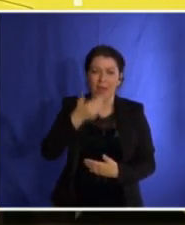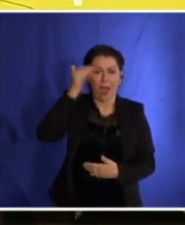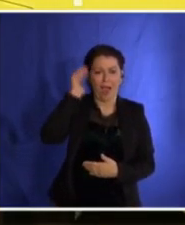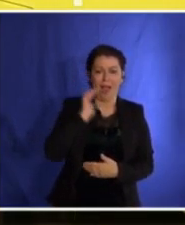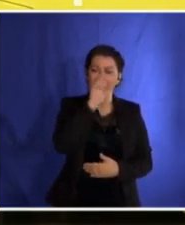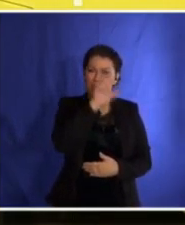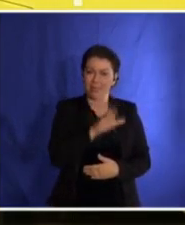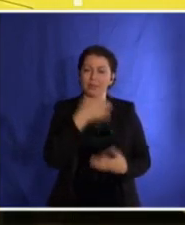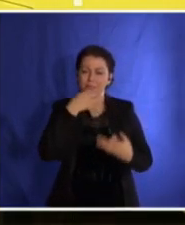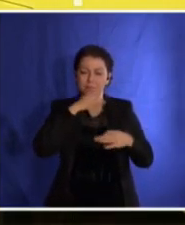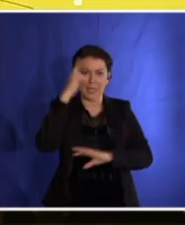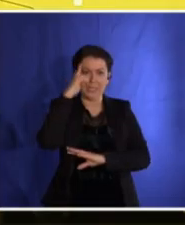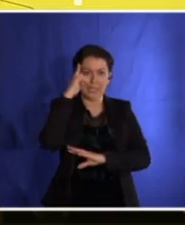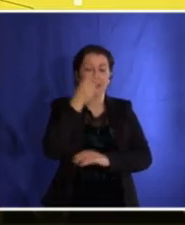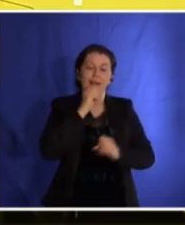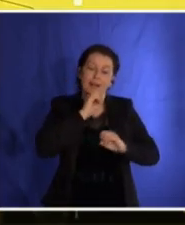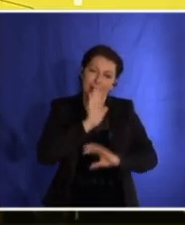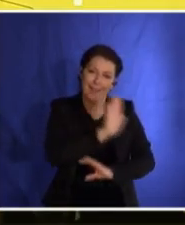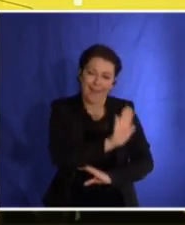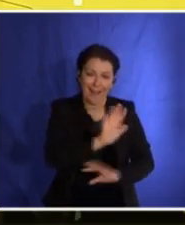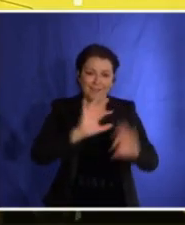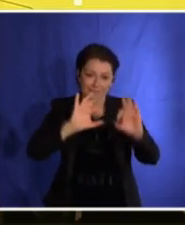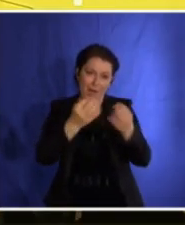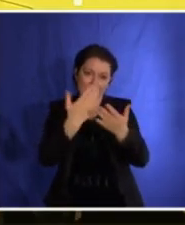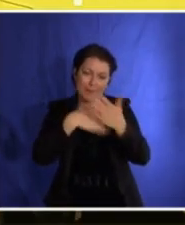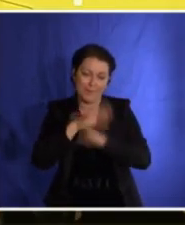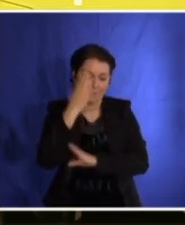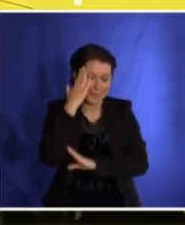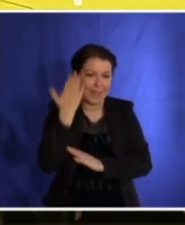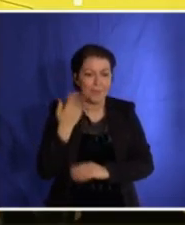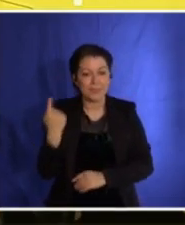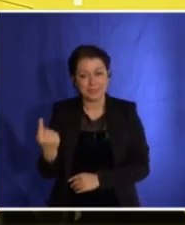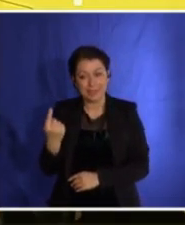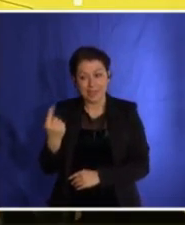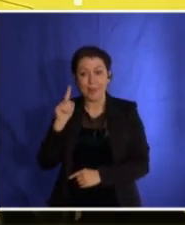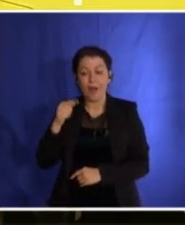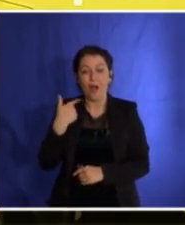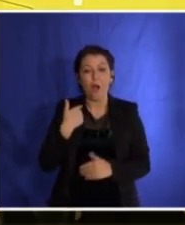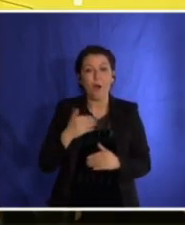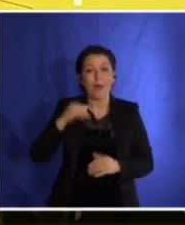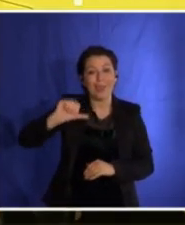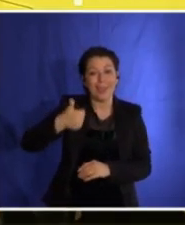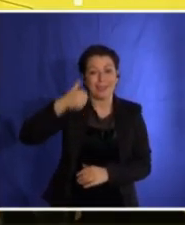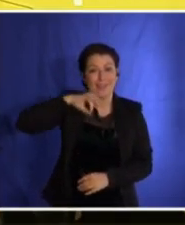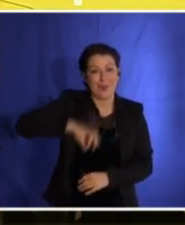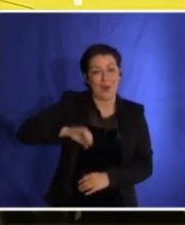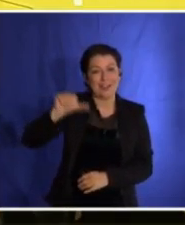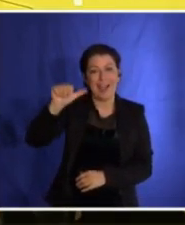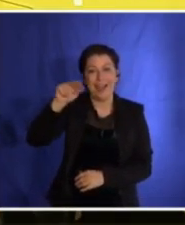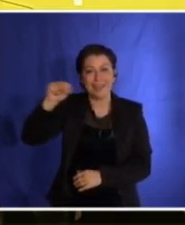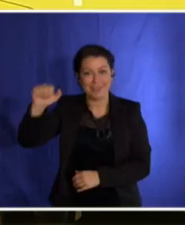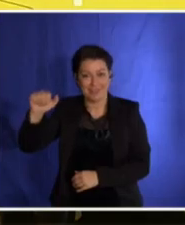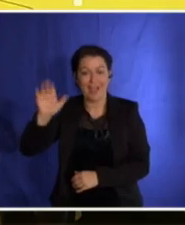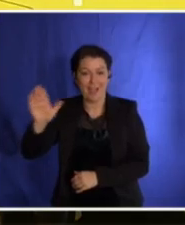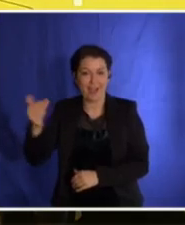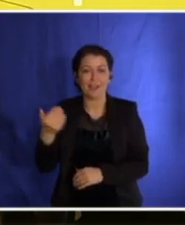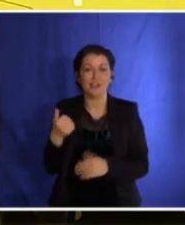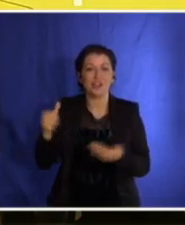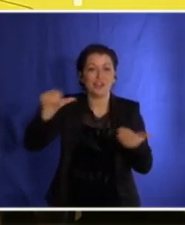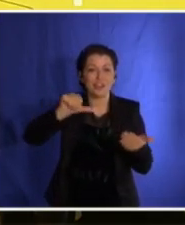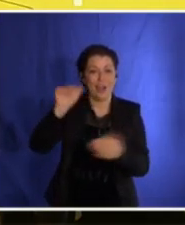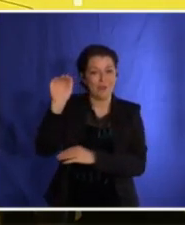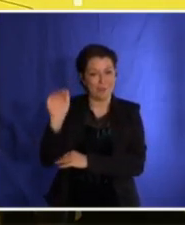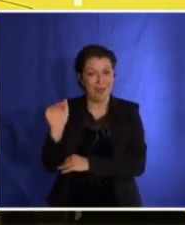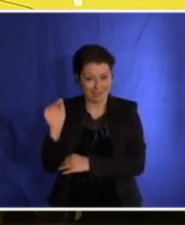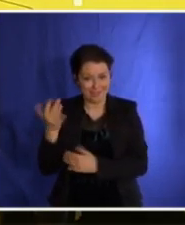Saal, außer ihre engste Familie. Du bist ja auch Taufpatin von ihrer älteren Tochter, von der Anna. Vielleicht